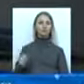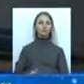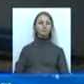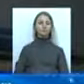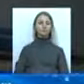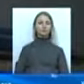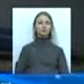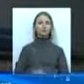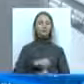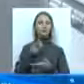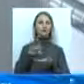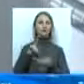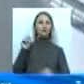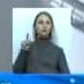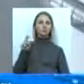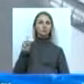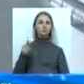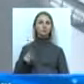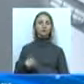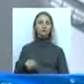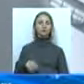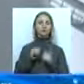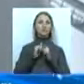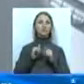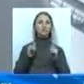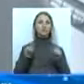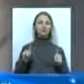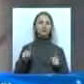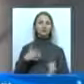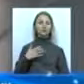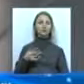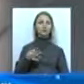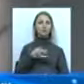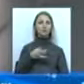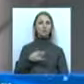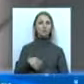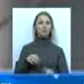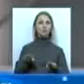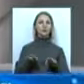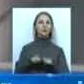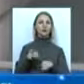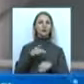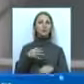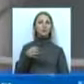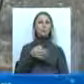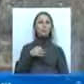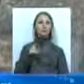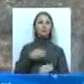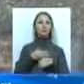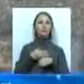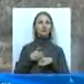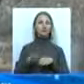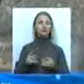Степногорск қаласы жедел дамып келе жатқан индустриалды аймақ. Облыстың басқа аудандарымен салыстырғанда бұл шаһар ірі зауыттар мен кәсіпорындардың